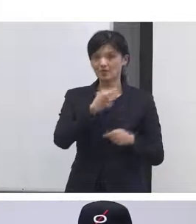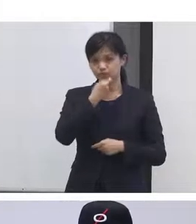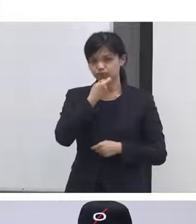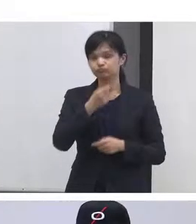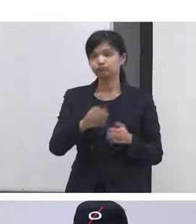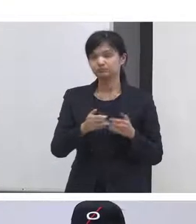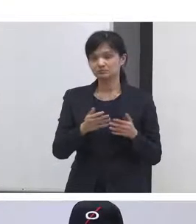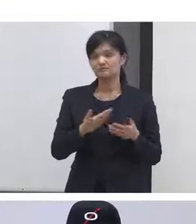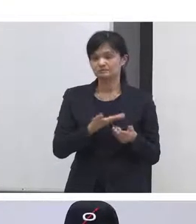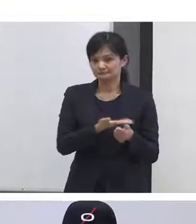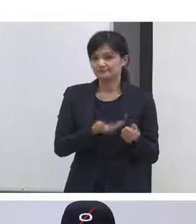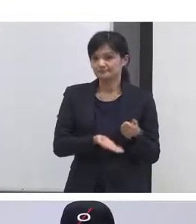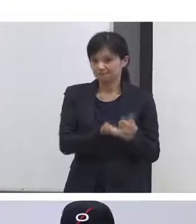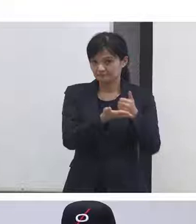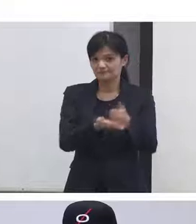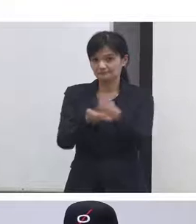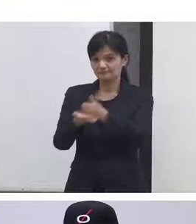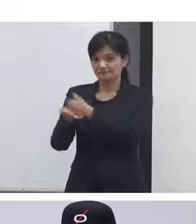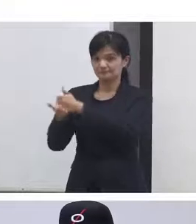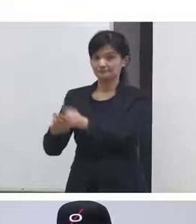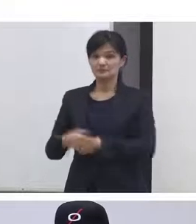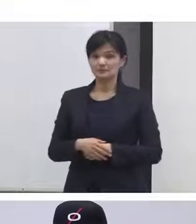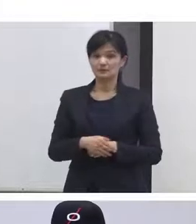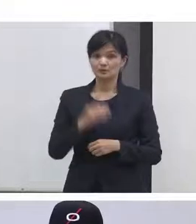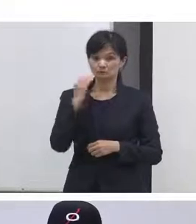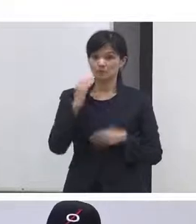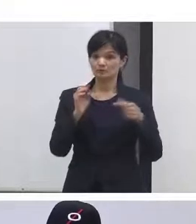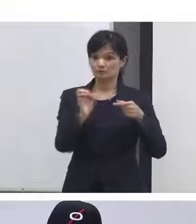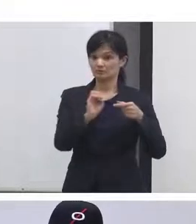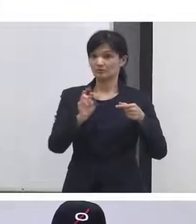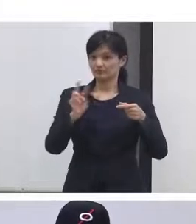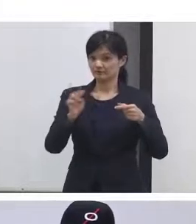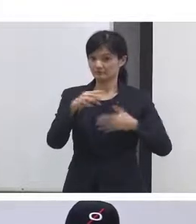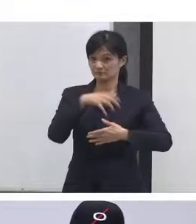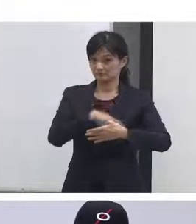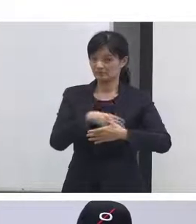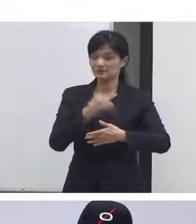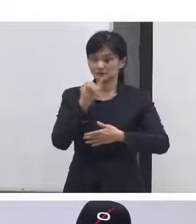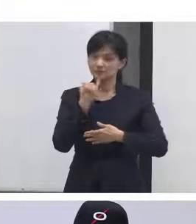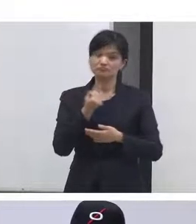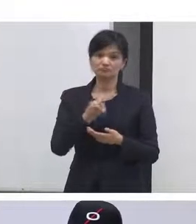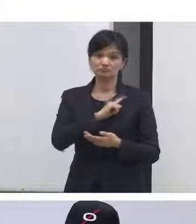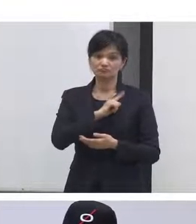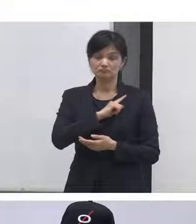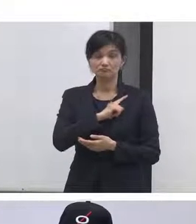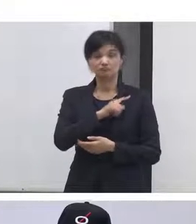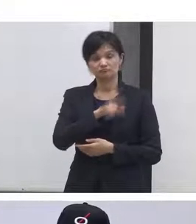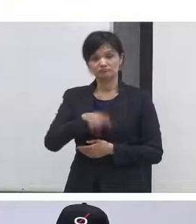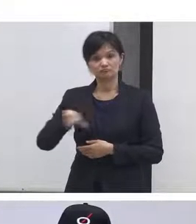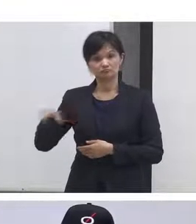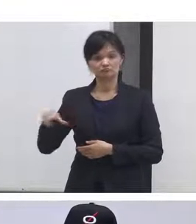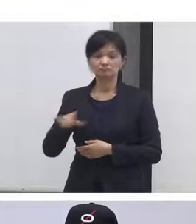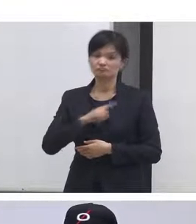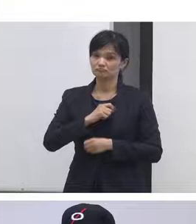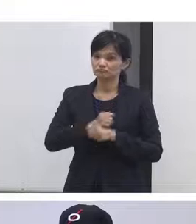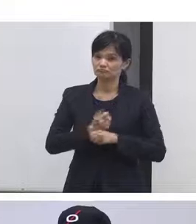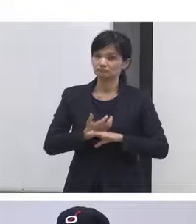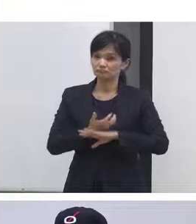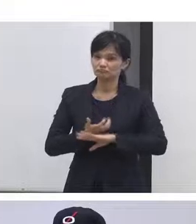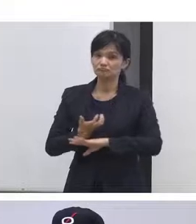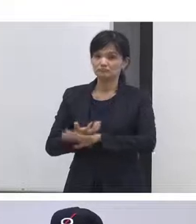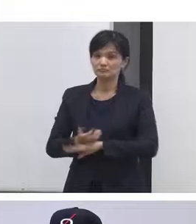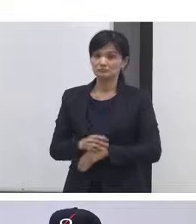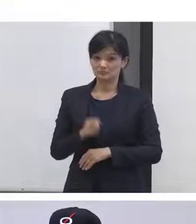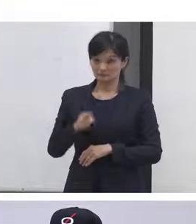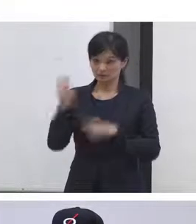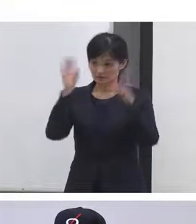G0B 里面它还是可以做好他刚刚提到的工具，也就是说，其他我们刚刚有提到说，他资讯其实适合去